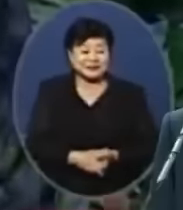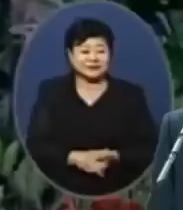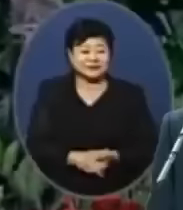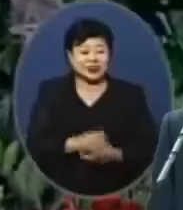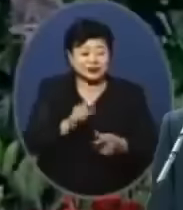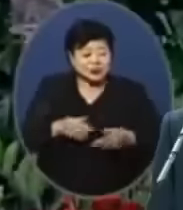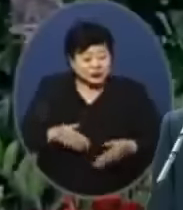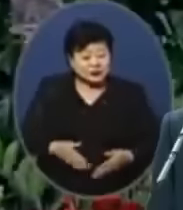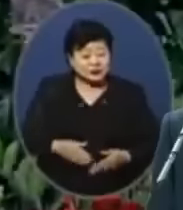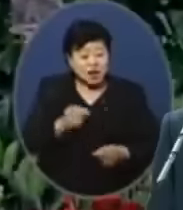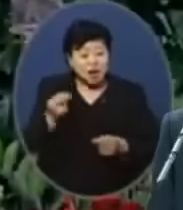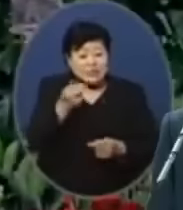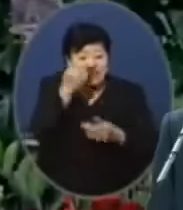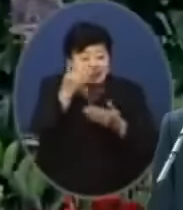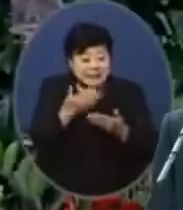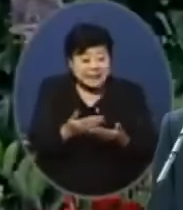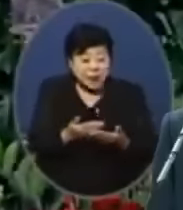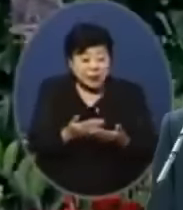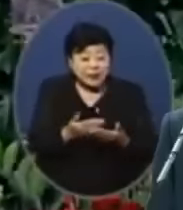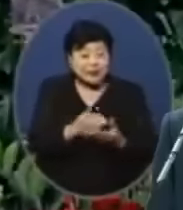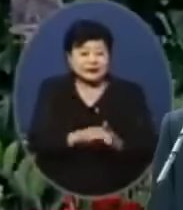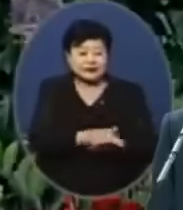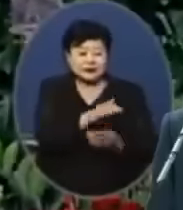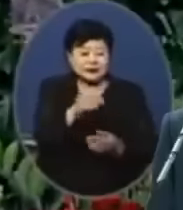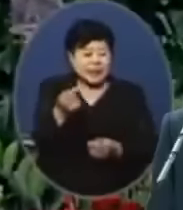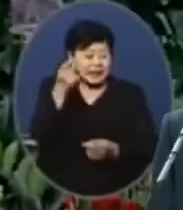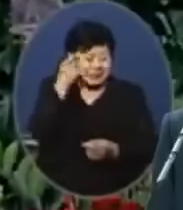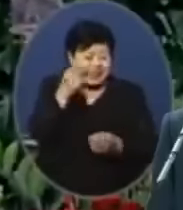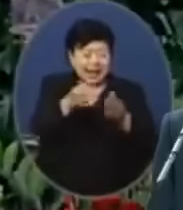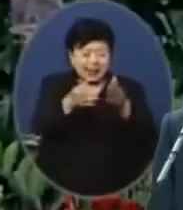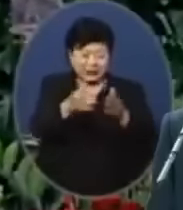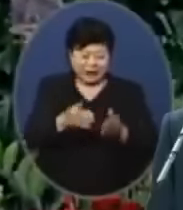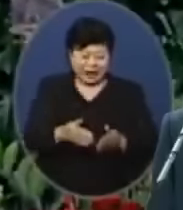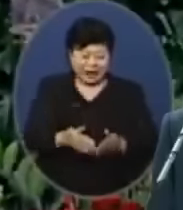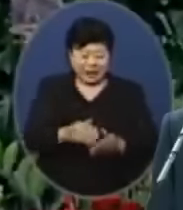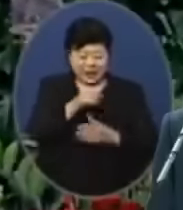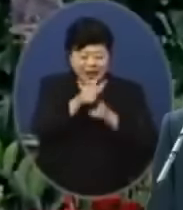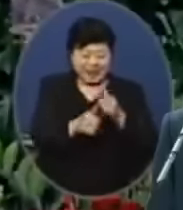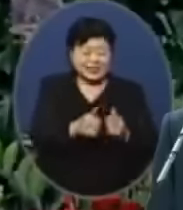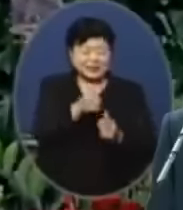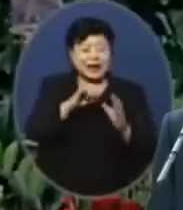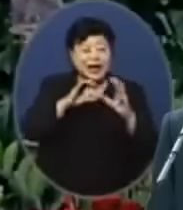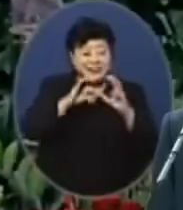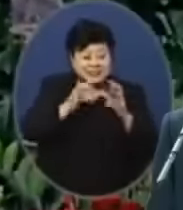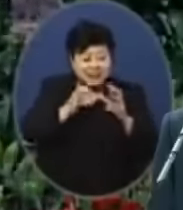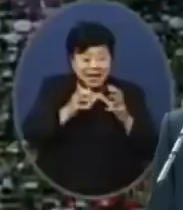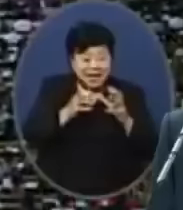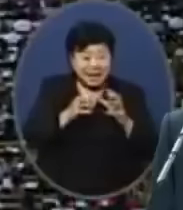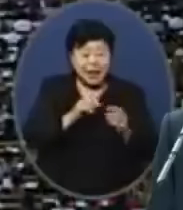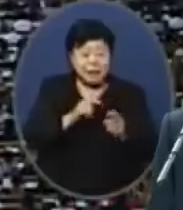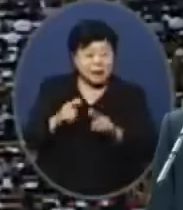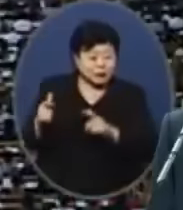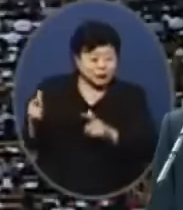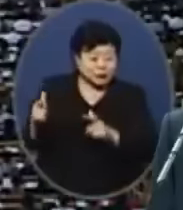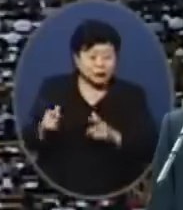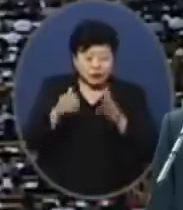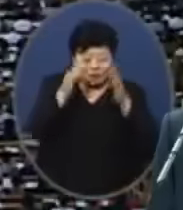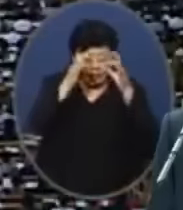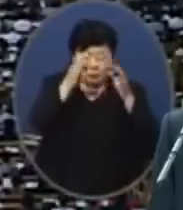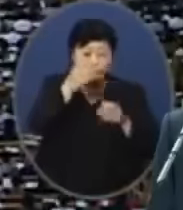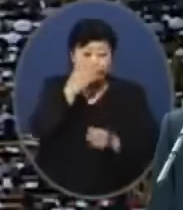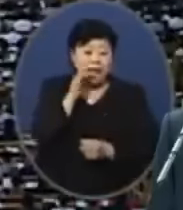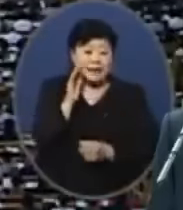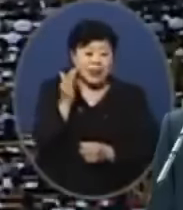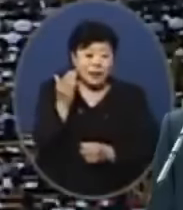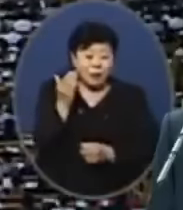중생하여 영생이 생겨나면 우리가 생각을 통해서 하나님과 세상과 만물을 바라볼 수 있게